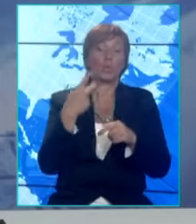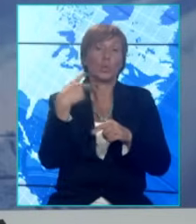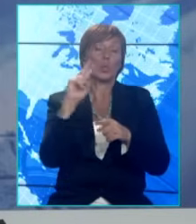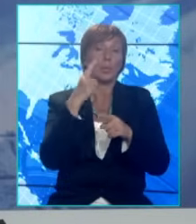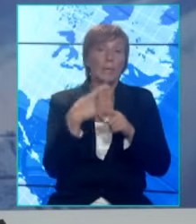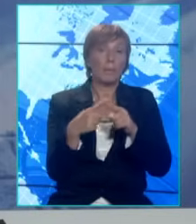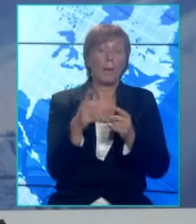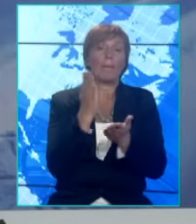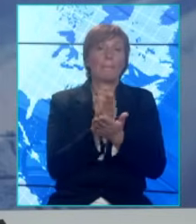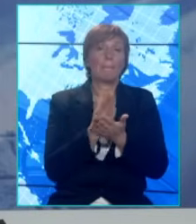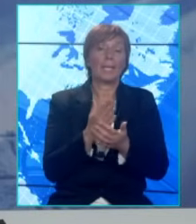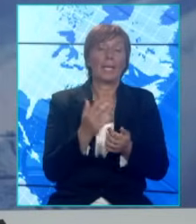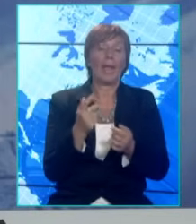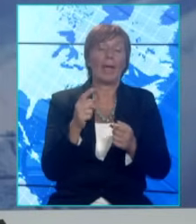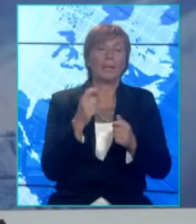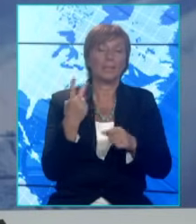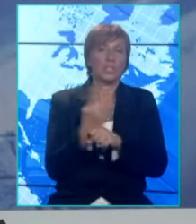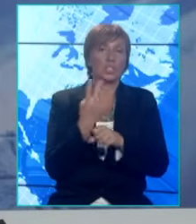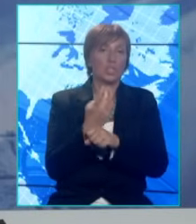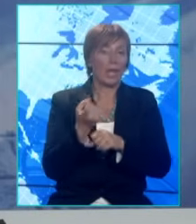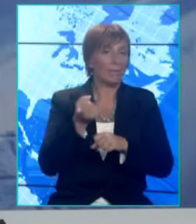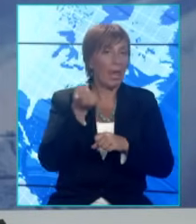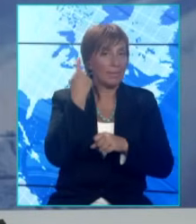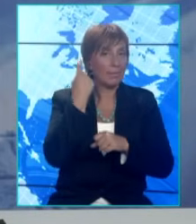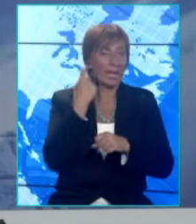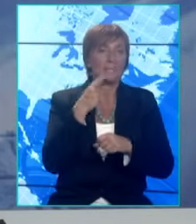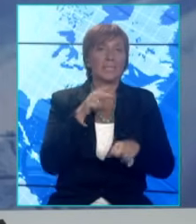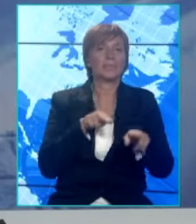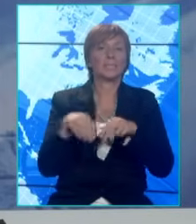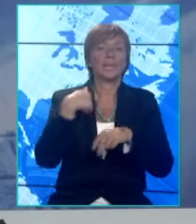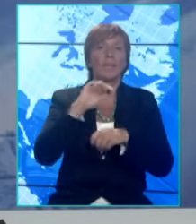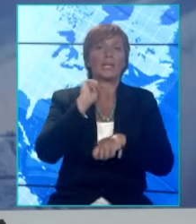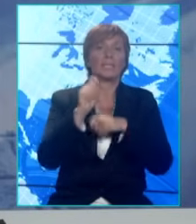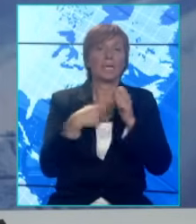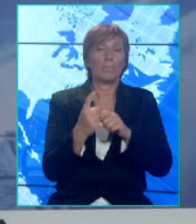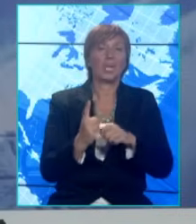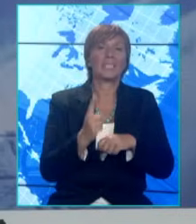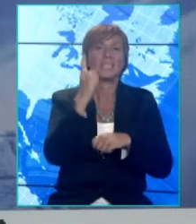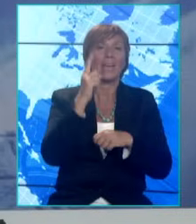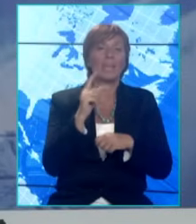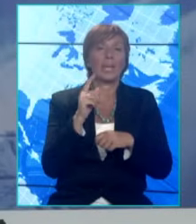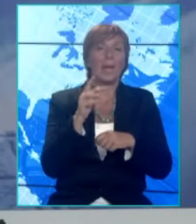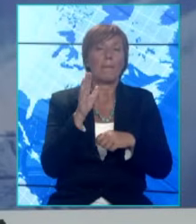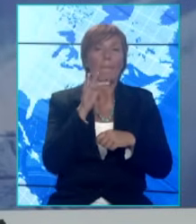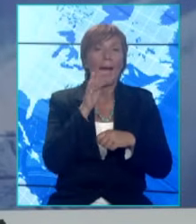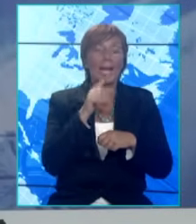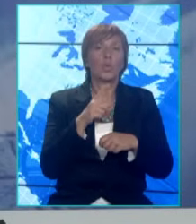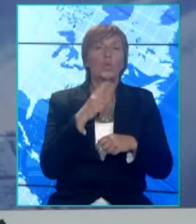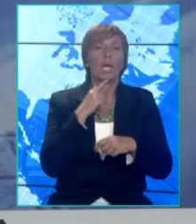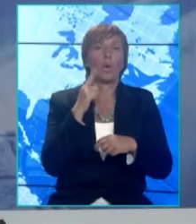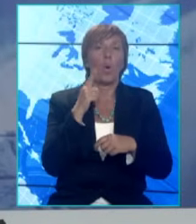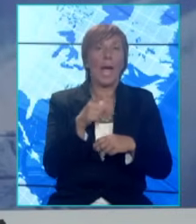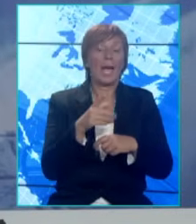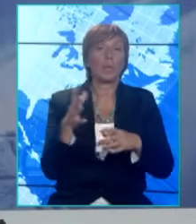povodom bila je draga kolegica državna tajnica iz Ministarstva vanjskih poslova Sjeverne Makedonije, koja je isto tako